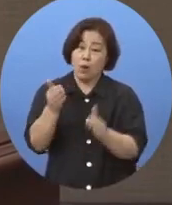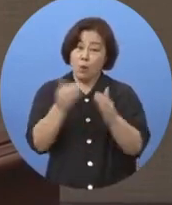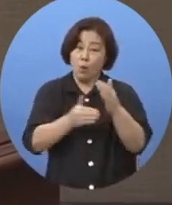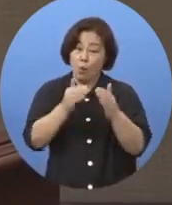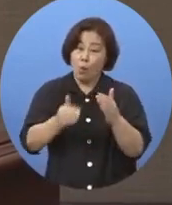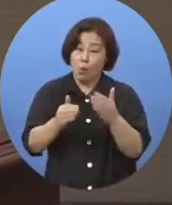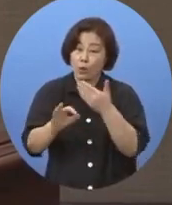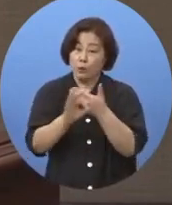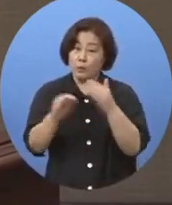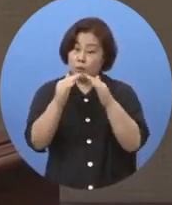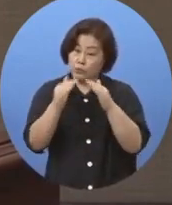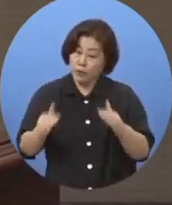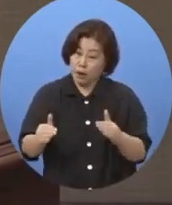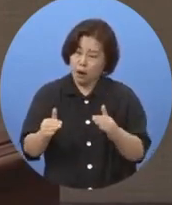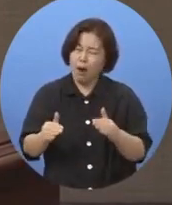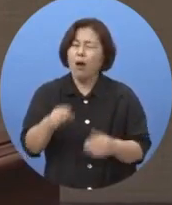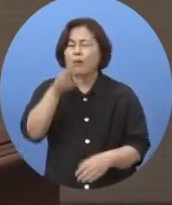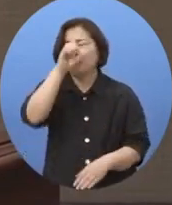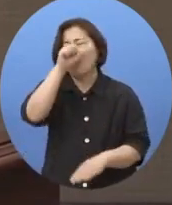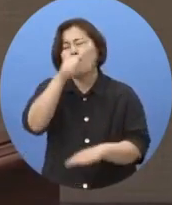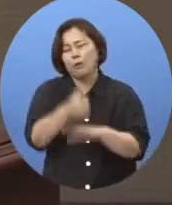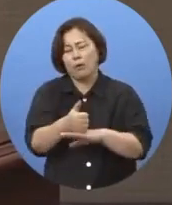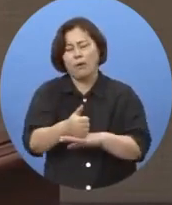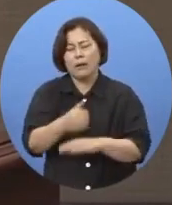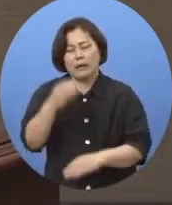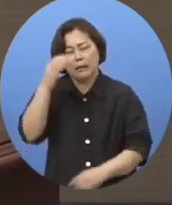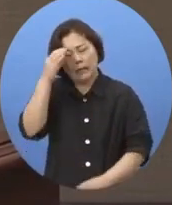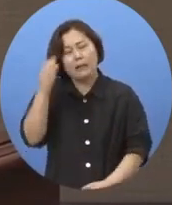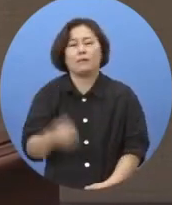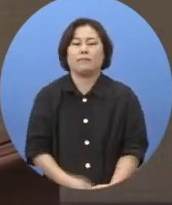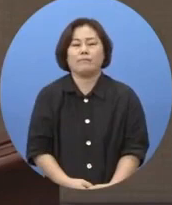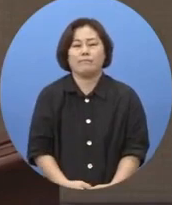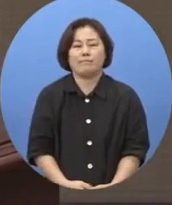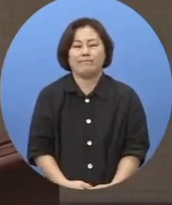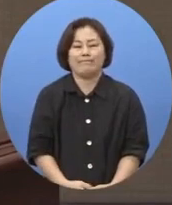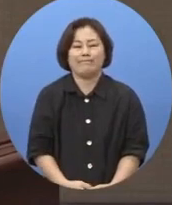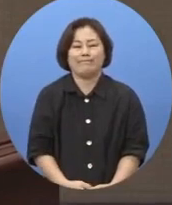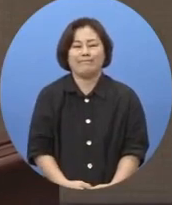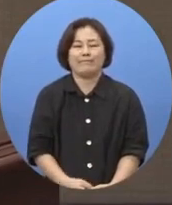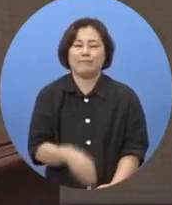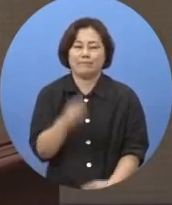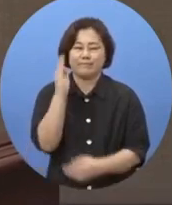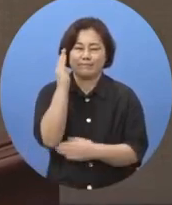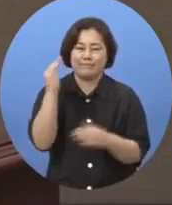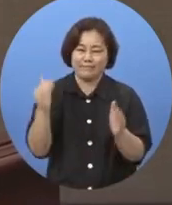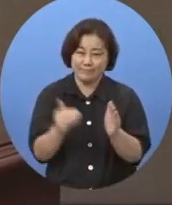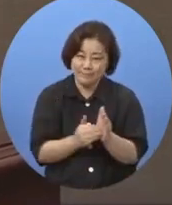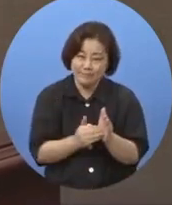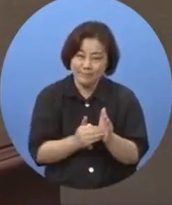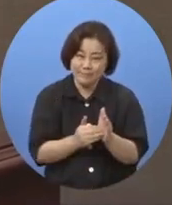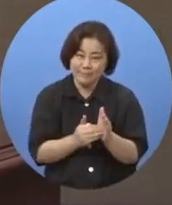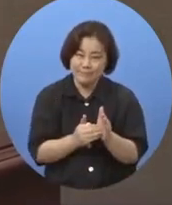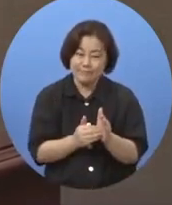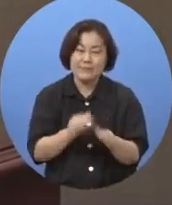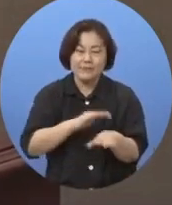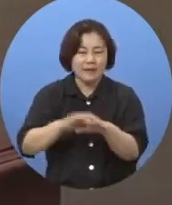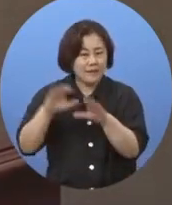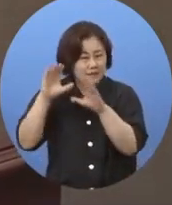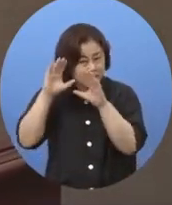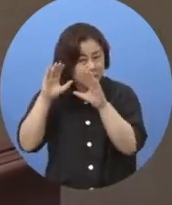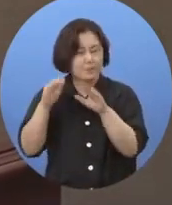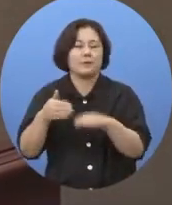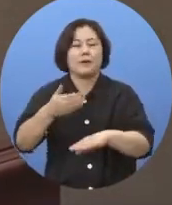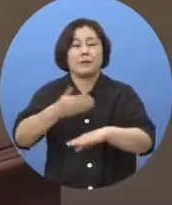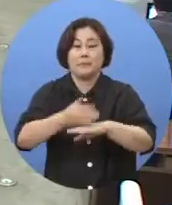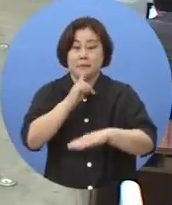주택에 좋은 결실이 이어지길 기대해 보겠습니다 이상으로 발언을 마치겠습니다 경청해 주셔서